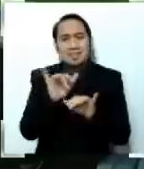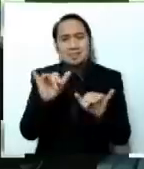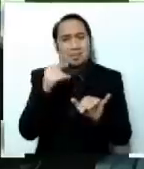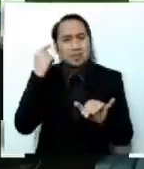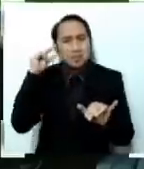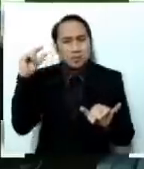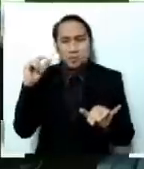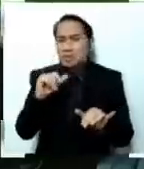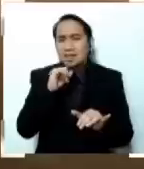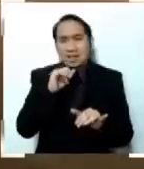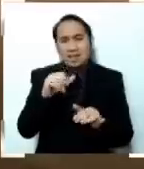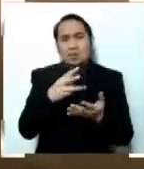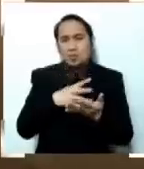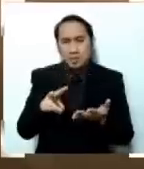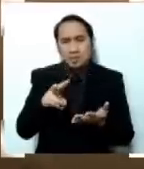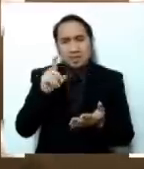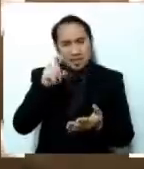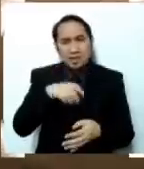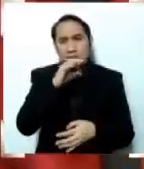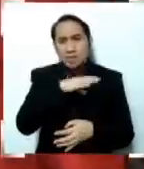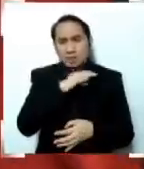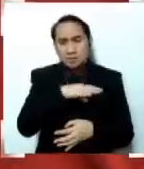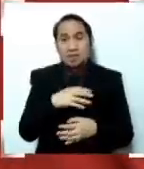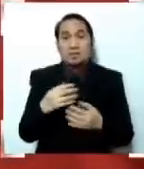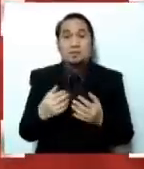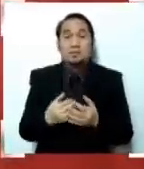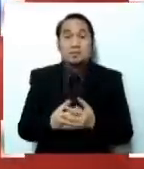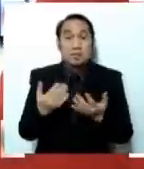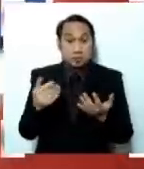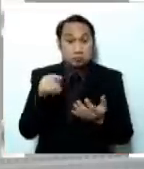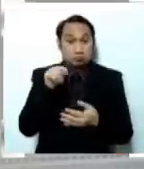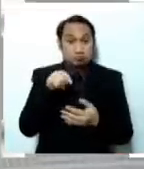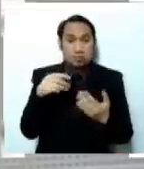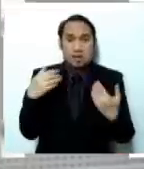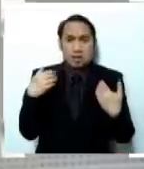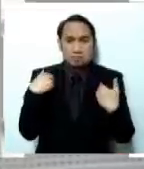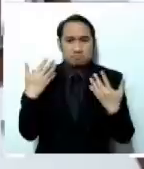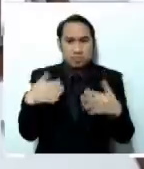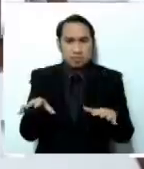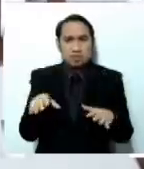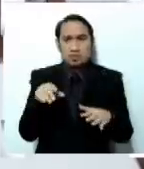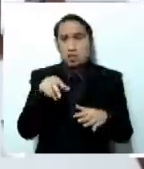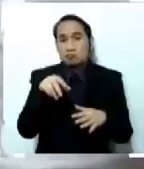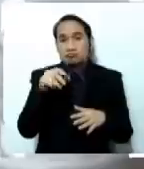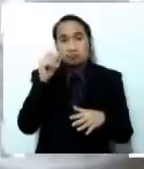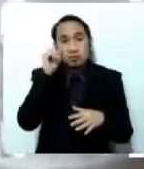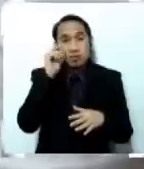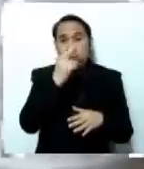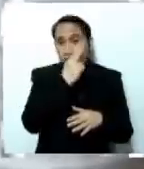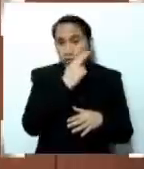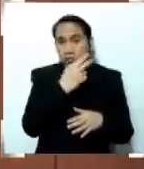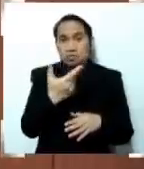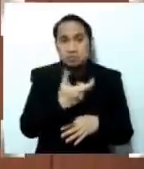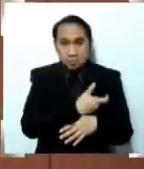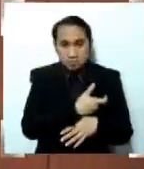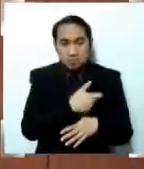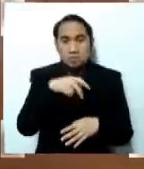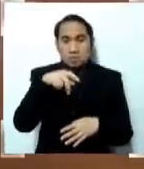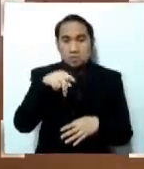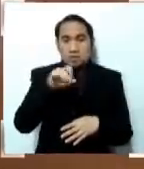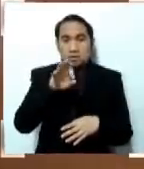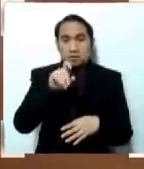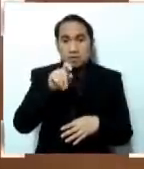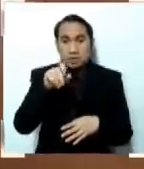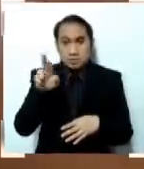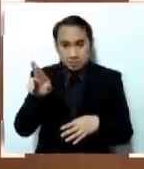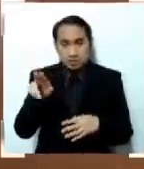mapakinabangan. Ipinambakuna na sa mga senior citizens sa San Juan ang Pfizer vaccine. Nagsimula na rin ang pagbabakuna ng Pfizer sa Makati Medical Center.